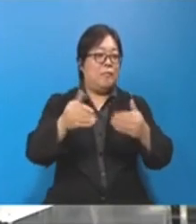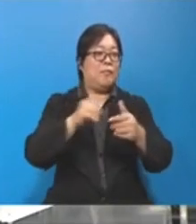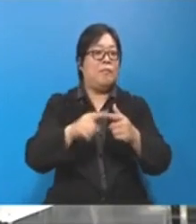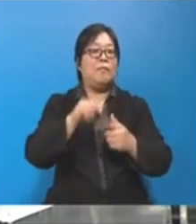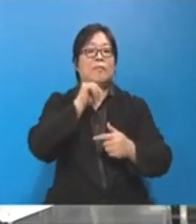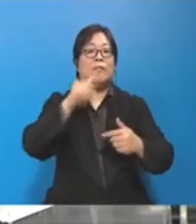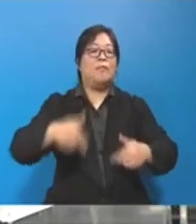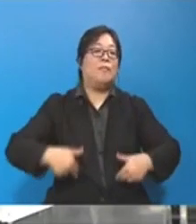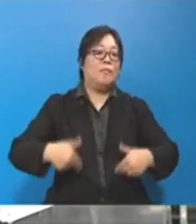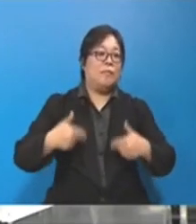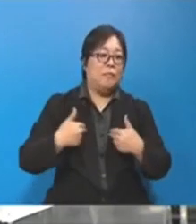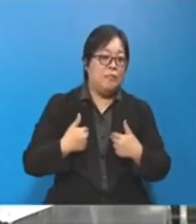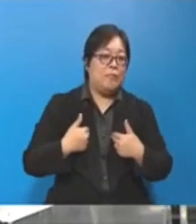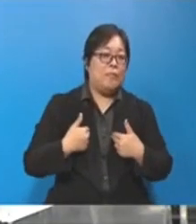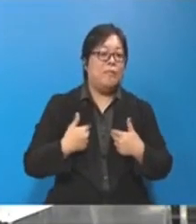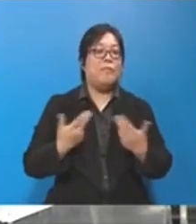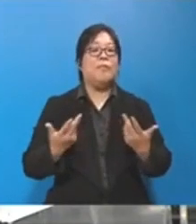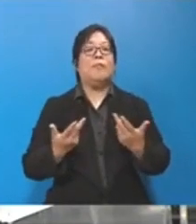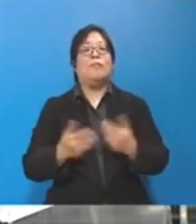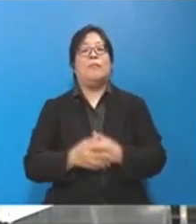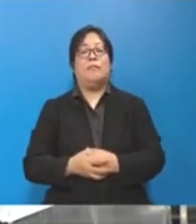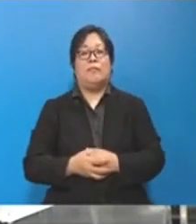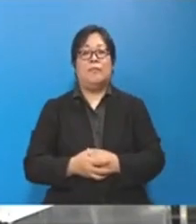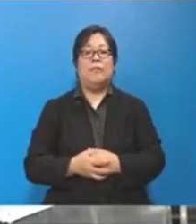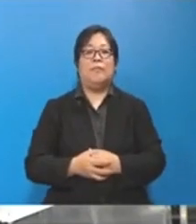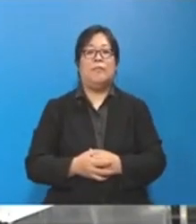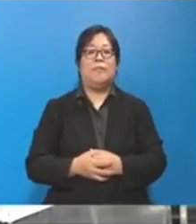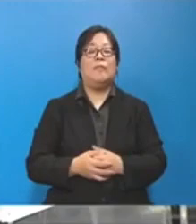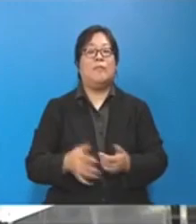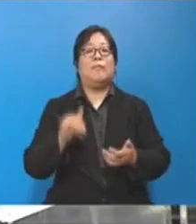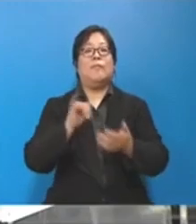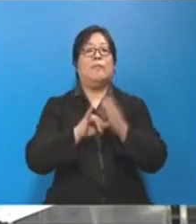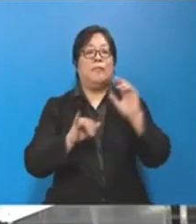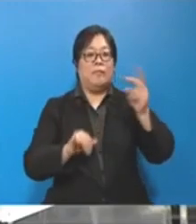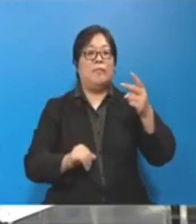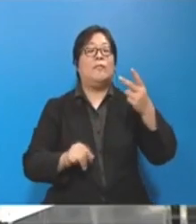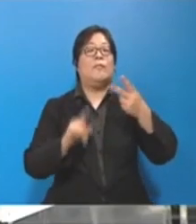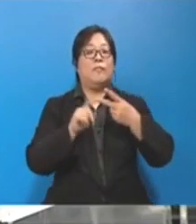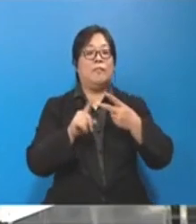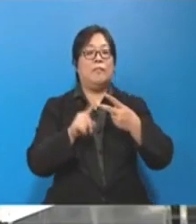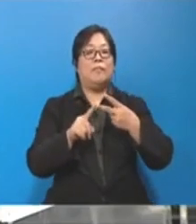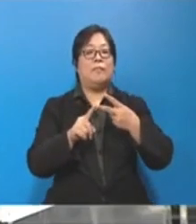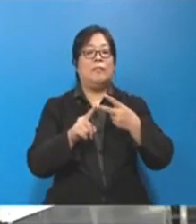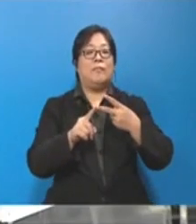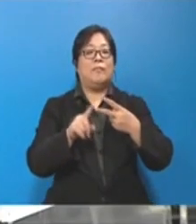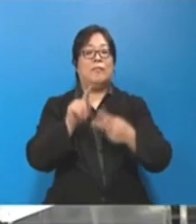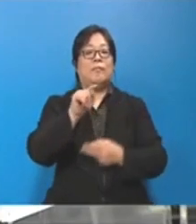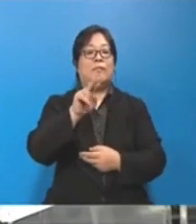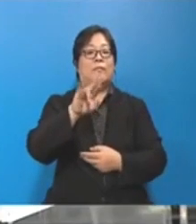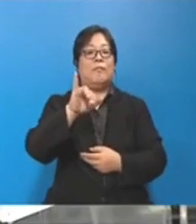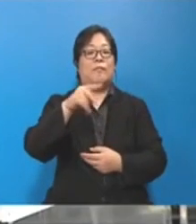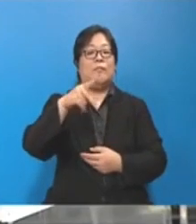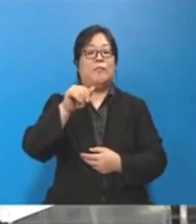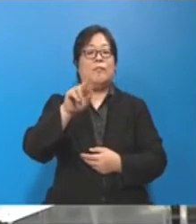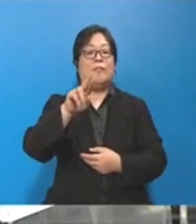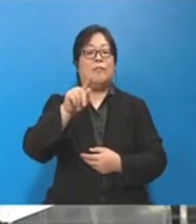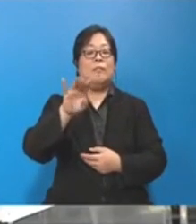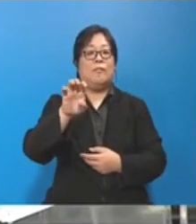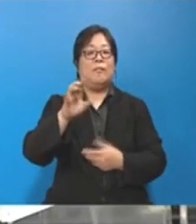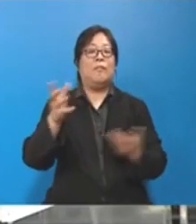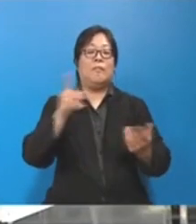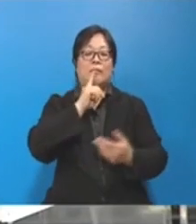tidak live ataupun livelihood Michael dalam kehidupan seterusnya jadi itu yang keduanya berkenaan dengan atribut tak sebenarnya